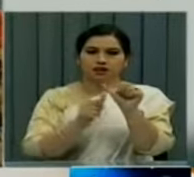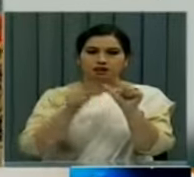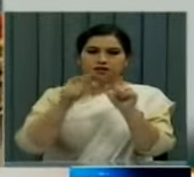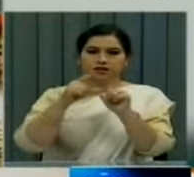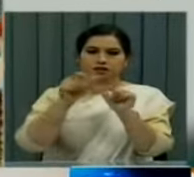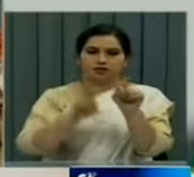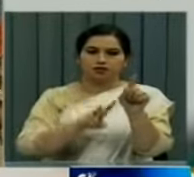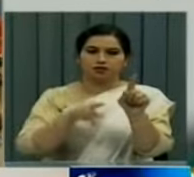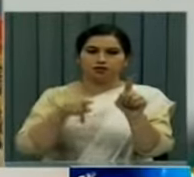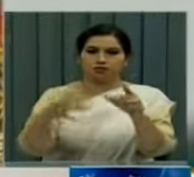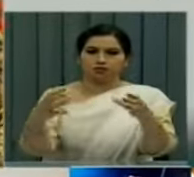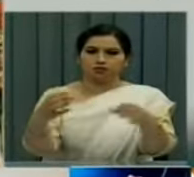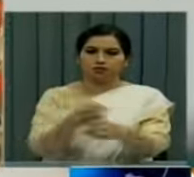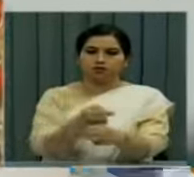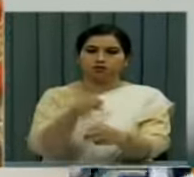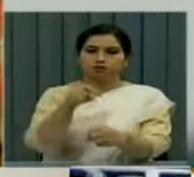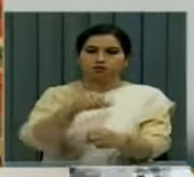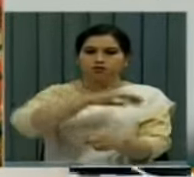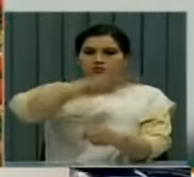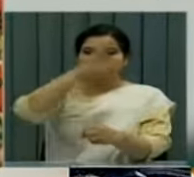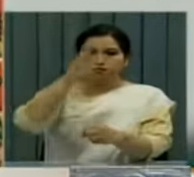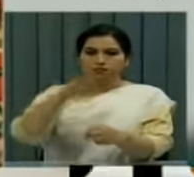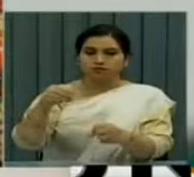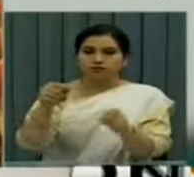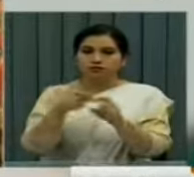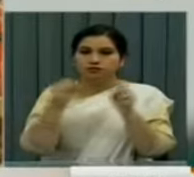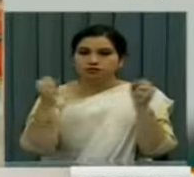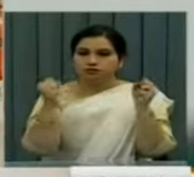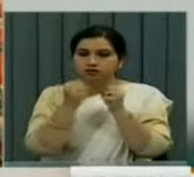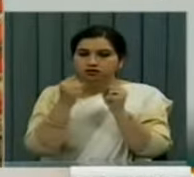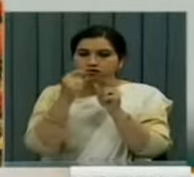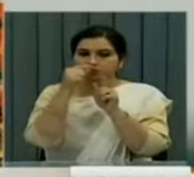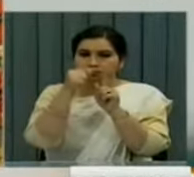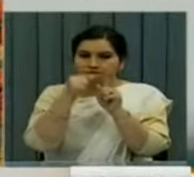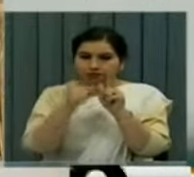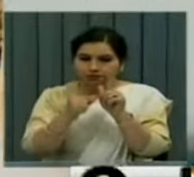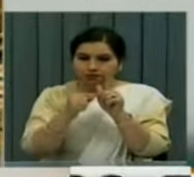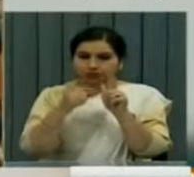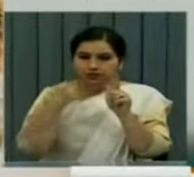18,000 फुट पे तैनात हैं चीन की सीमा पे, बिल्कुल